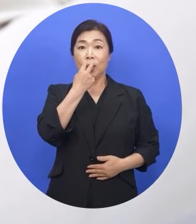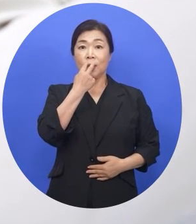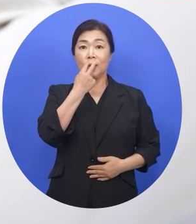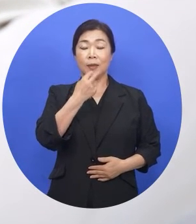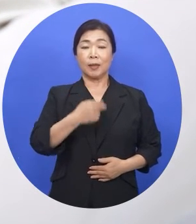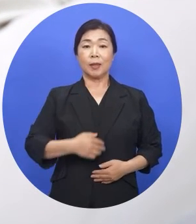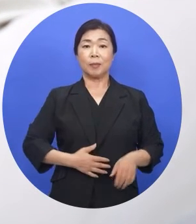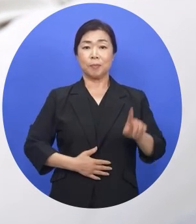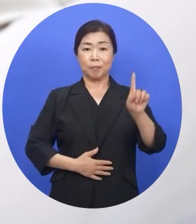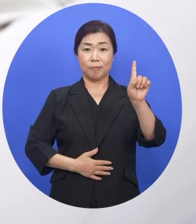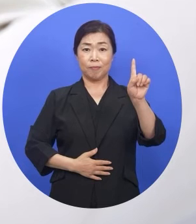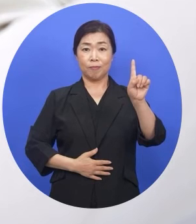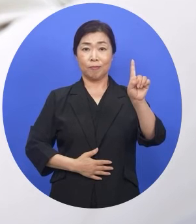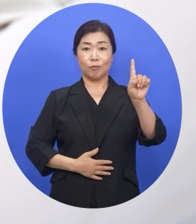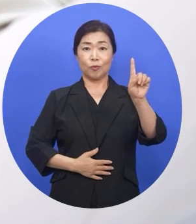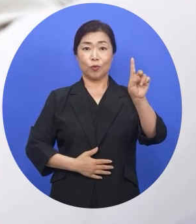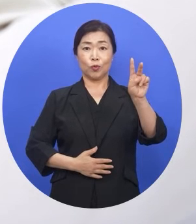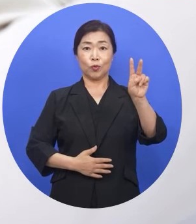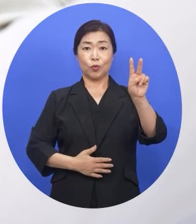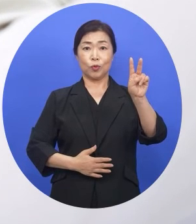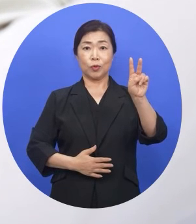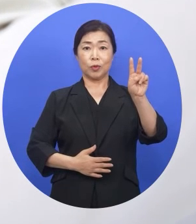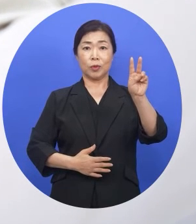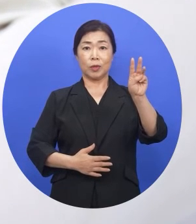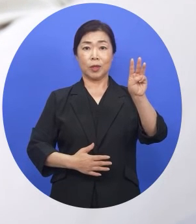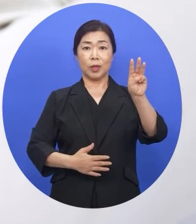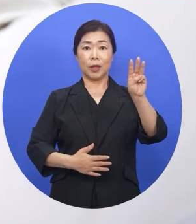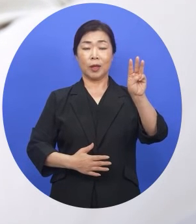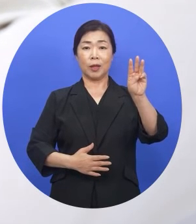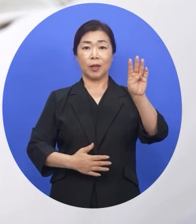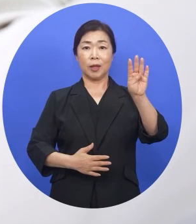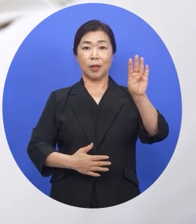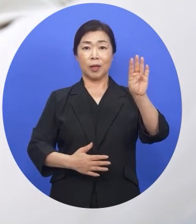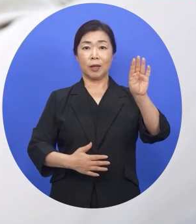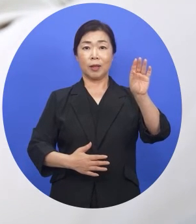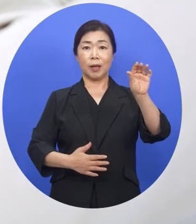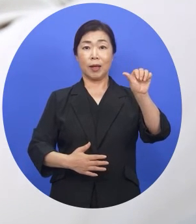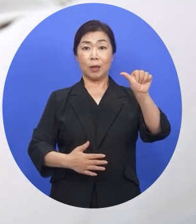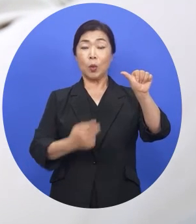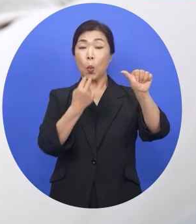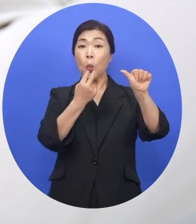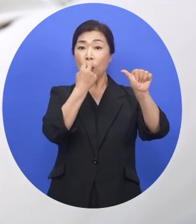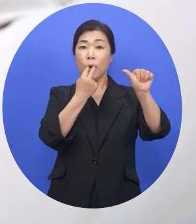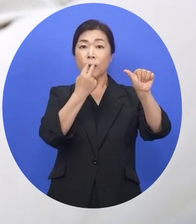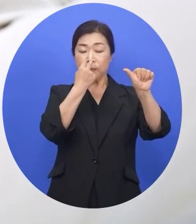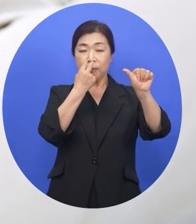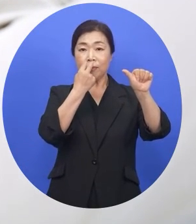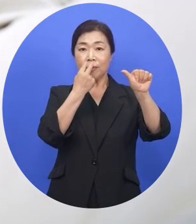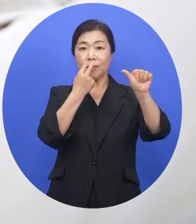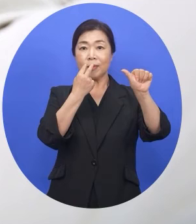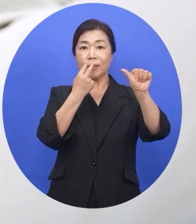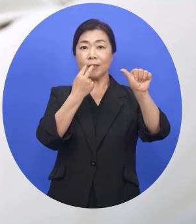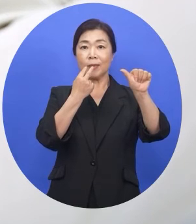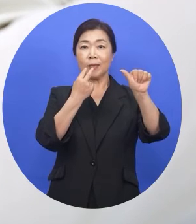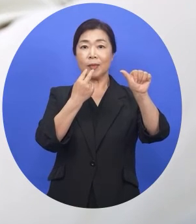들이쉬고 하나, 둘, 셋, 넷, 다섯.